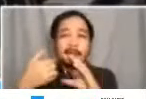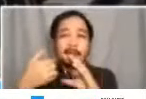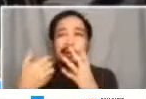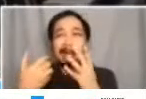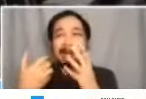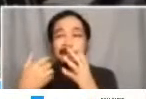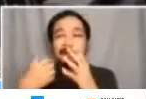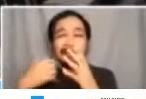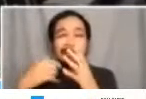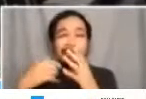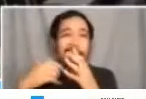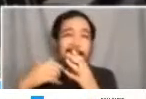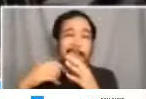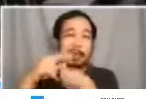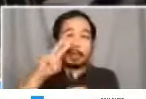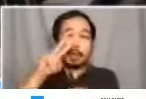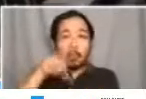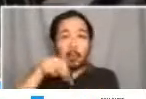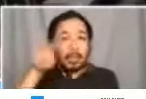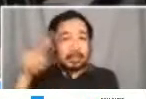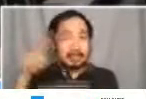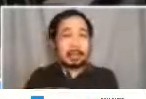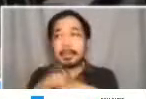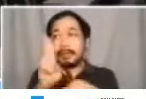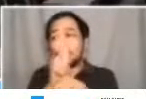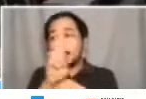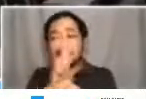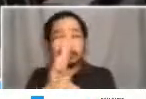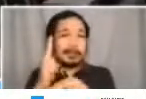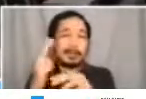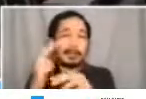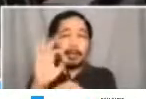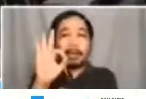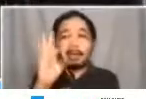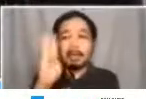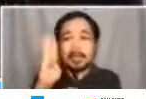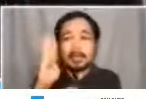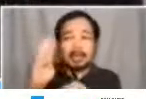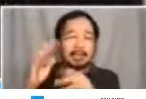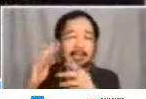ang kanilang tagapagsalita. Magandang umaga po sa inyo, ma'am.